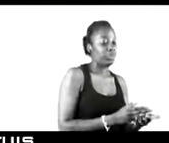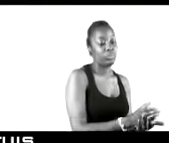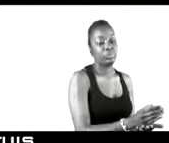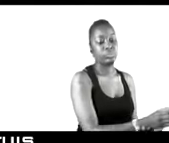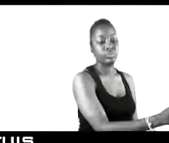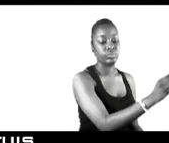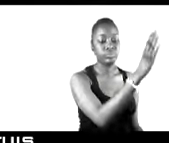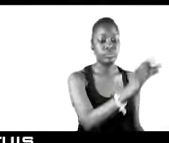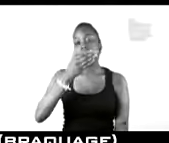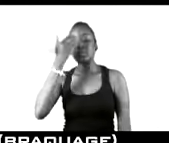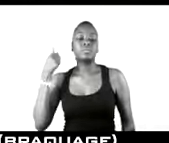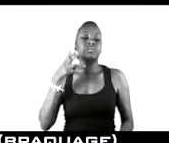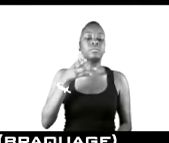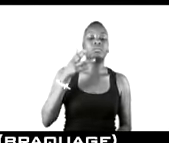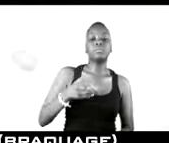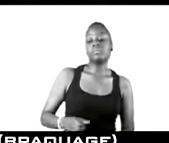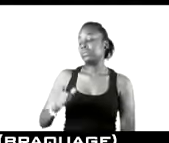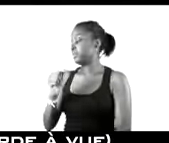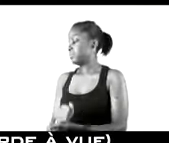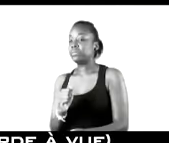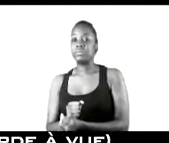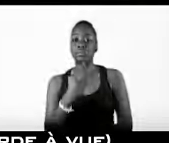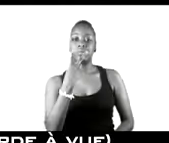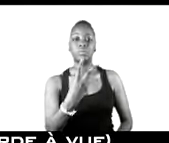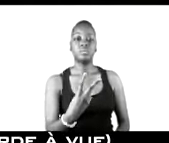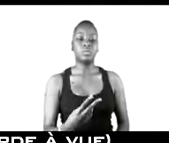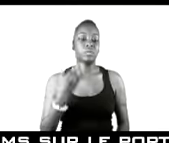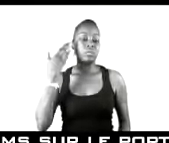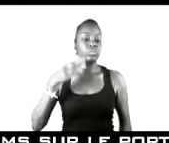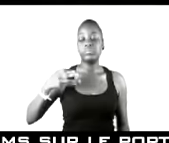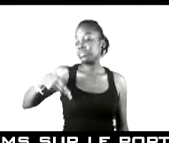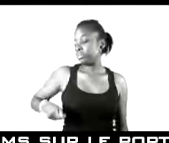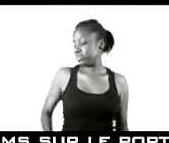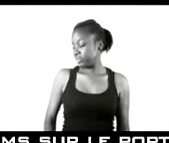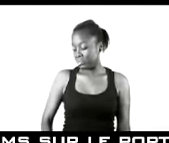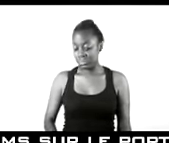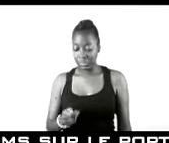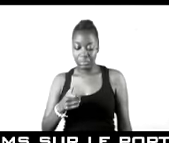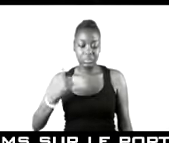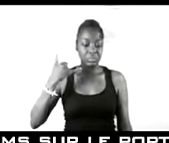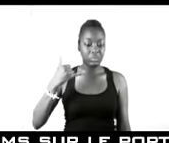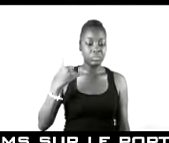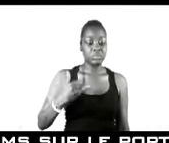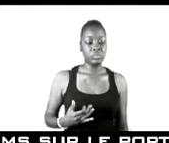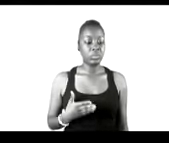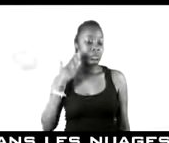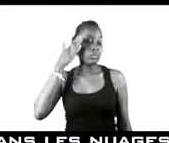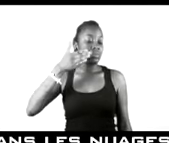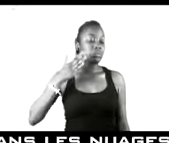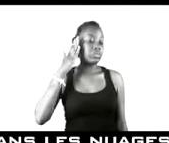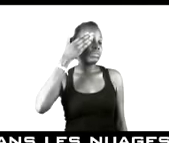en zigzag, je fuis. J'oublie les cache-bras, j'évite les gardes-armes. J'oublie le port d'armes, les SMS sont